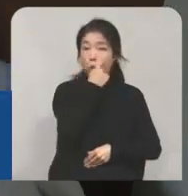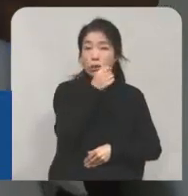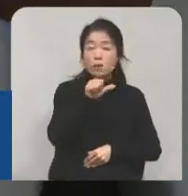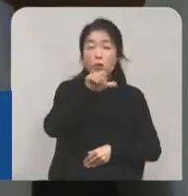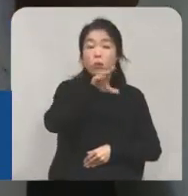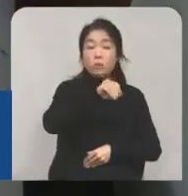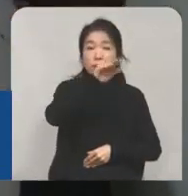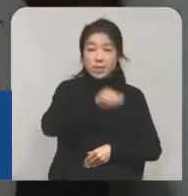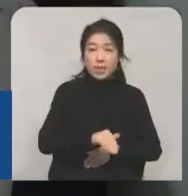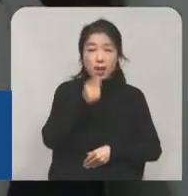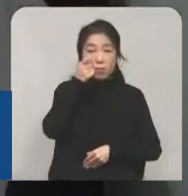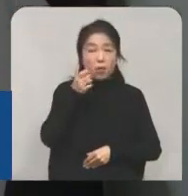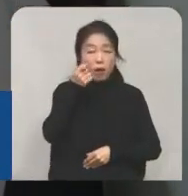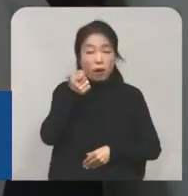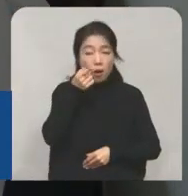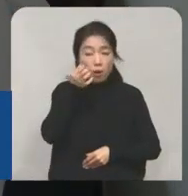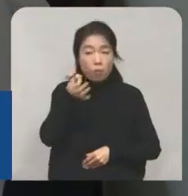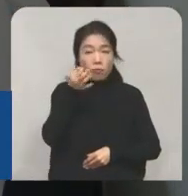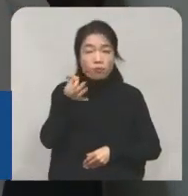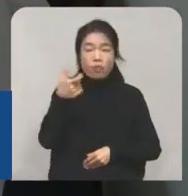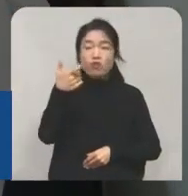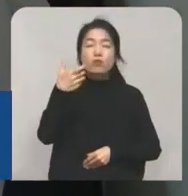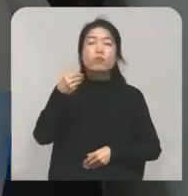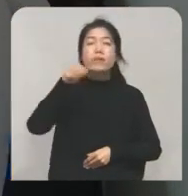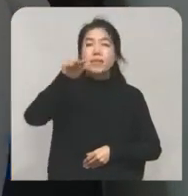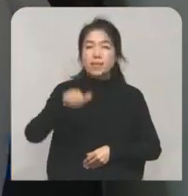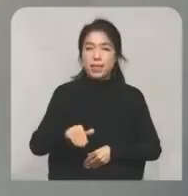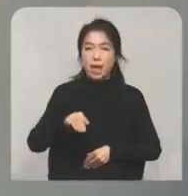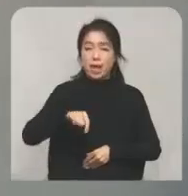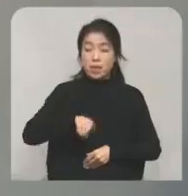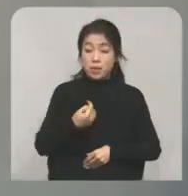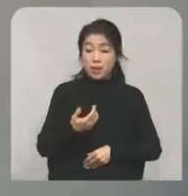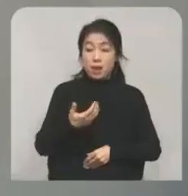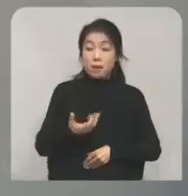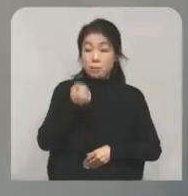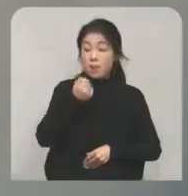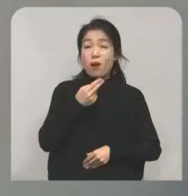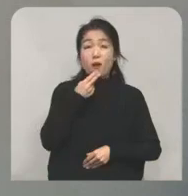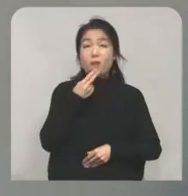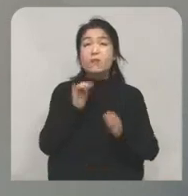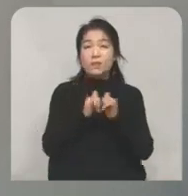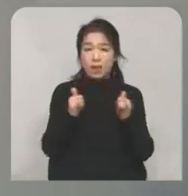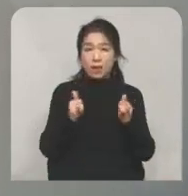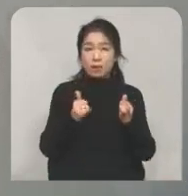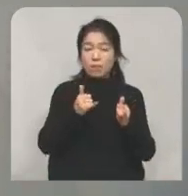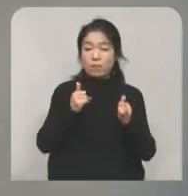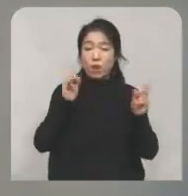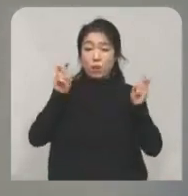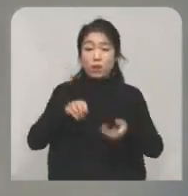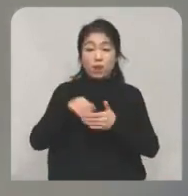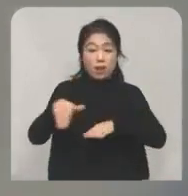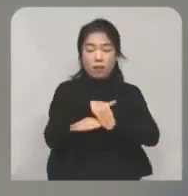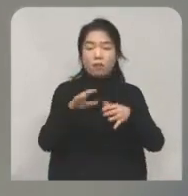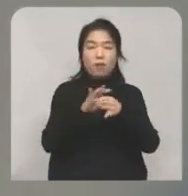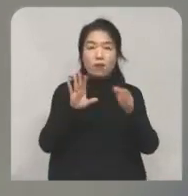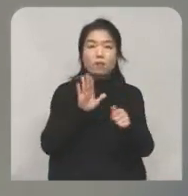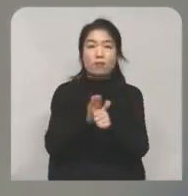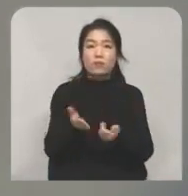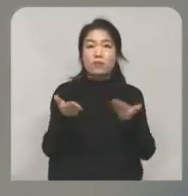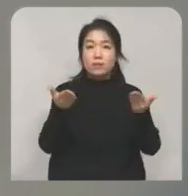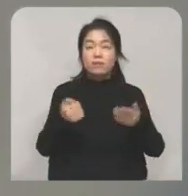월세가 60만 원 이하인 주택에 사는 무주택자 로 취업 여부와 상관없이 지원을 받을 수 있습니다